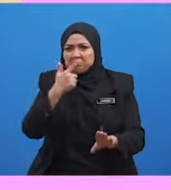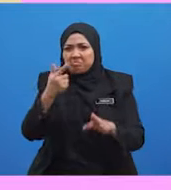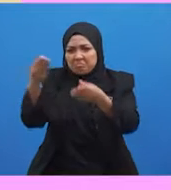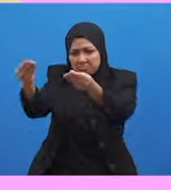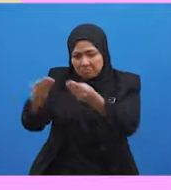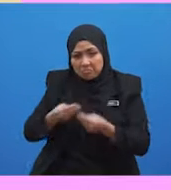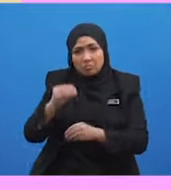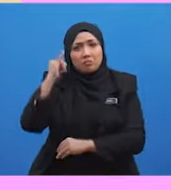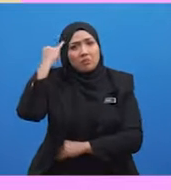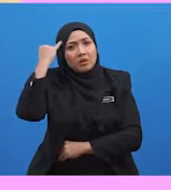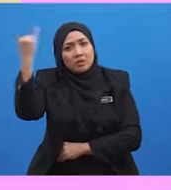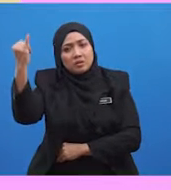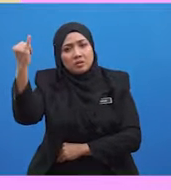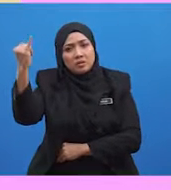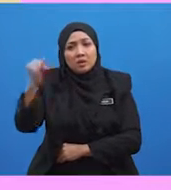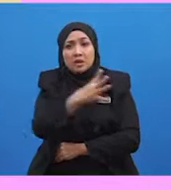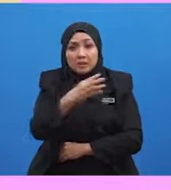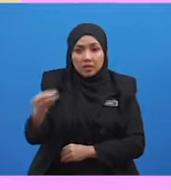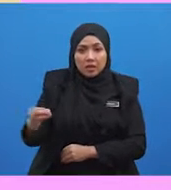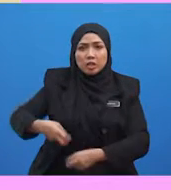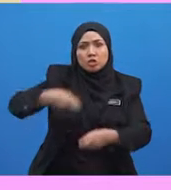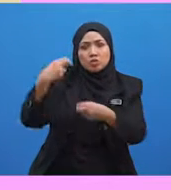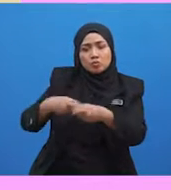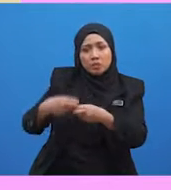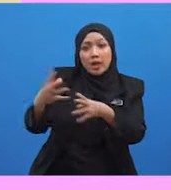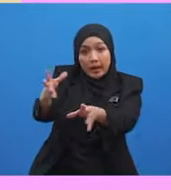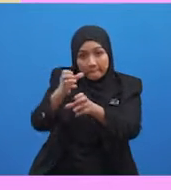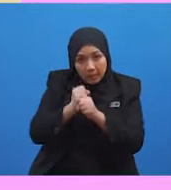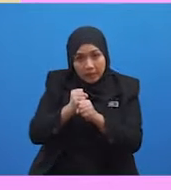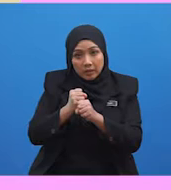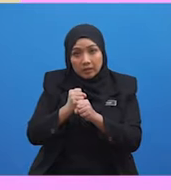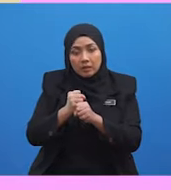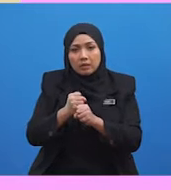mendapat persetujuan bersama ahli kumpulan.